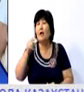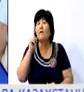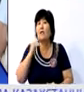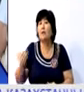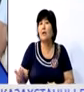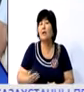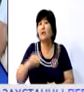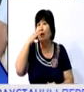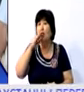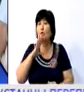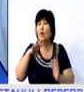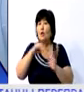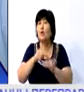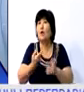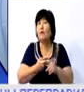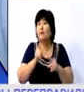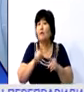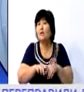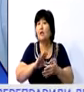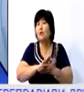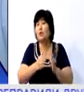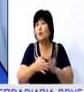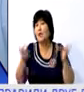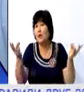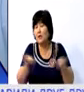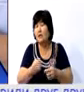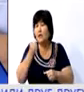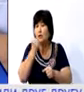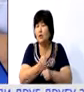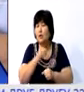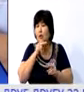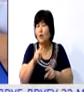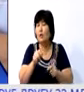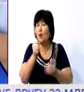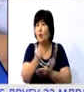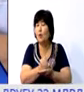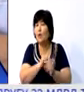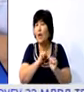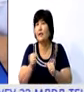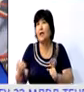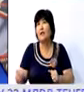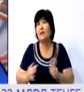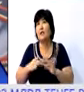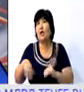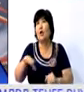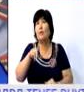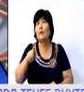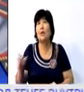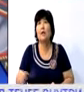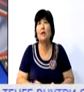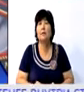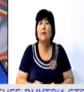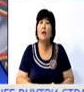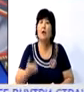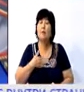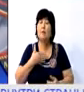проживал в родительском доме. Во избежание подобных ситуаций необходимо жесткое реагирование и укрепление охраны, считают жители поселка. По